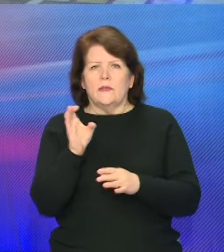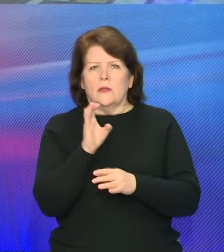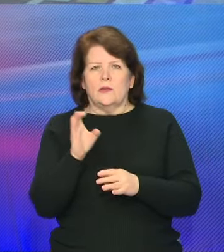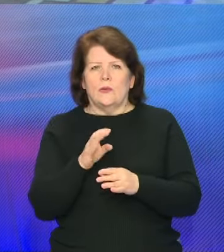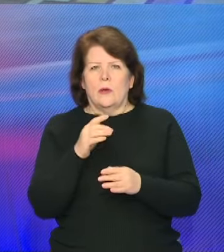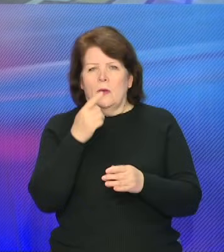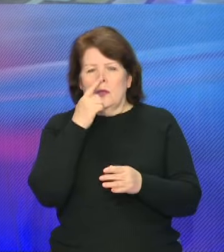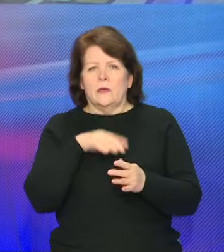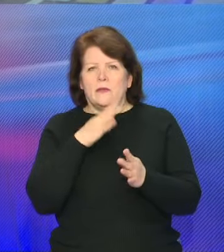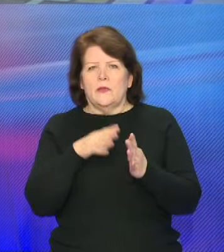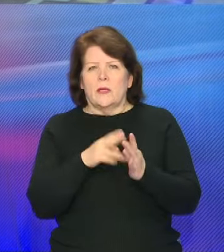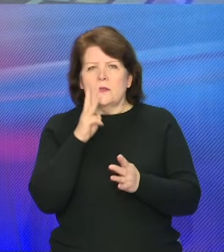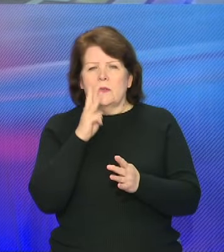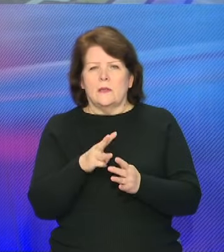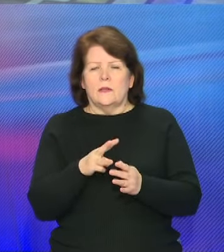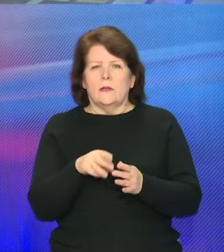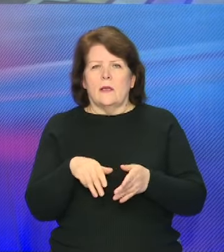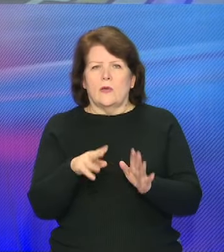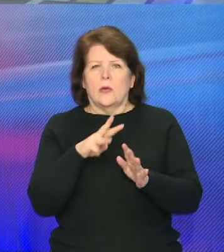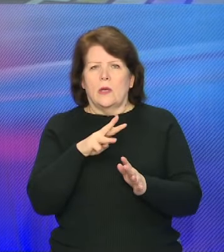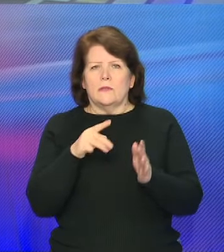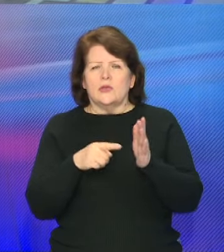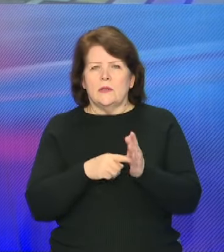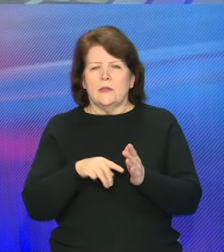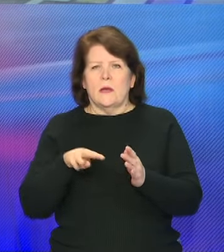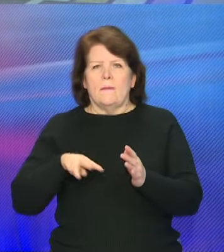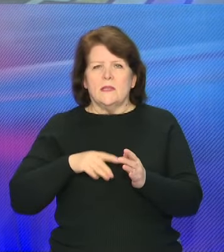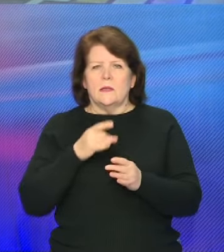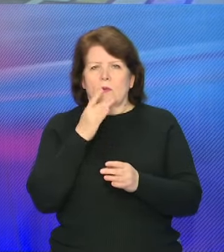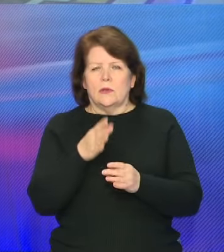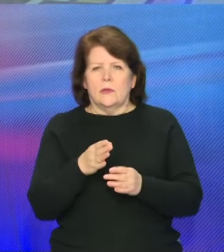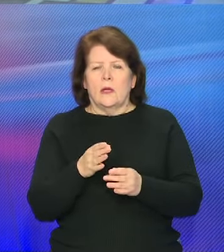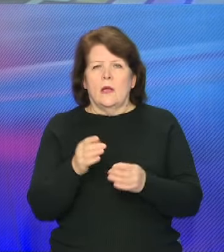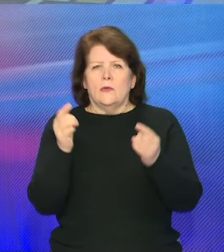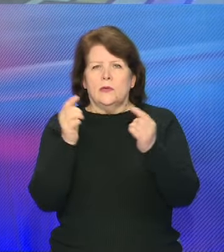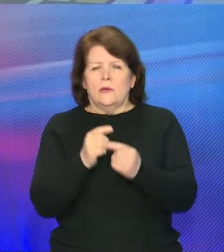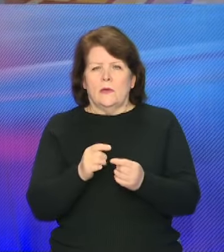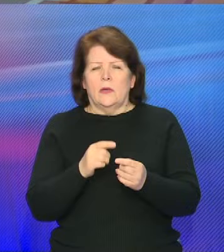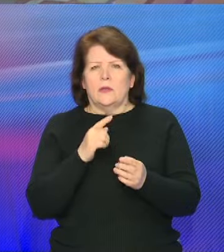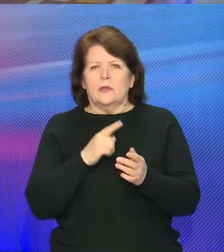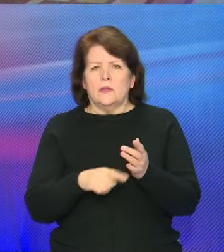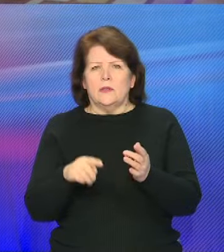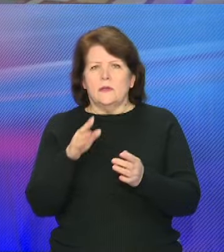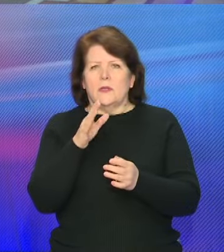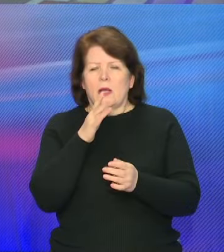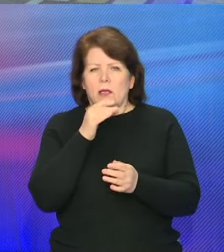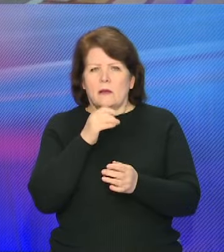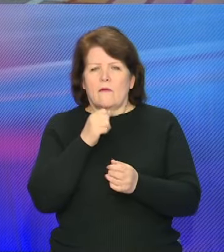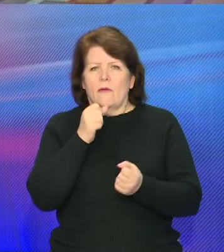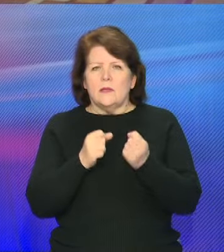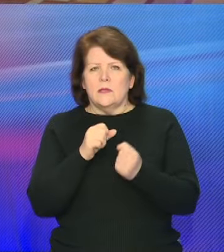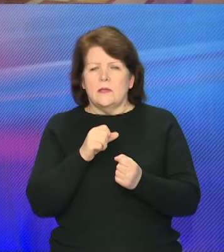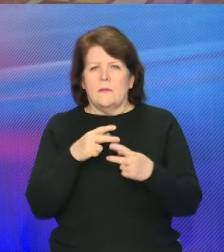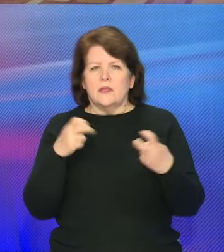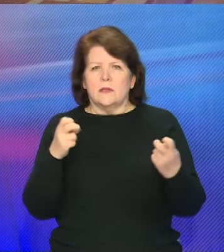19:30 на автодорозе М6 Минск-Гродно. Как было установлено, 65-годовый водитель автомобиля «Мерседес»